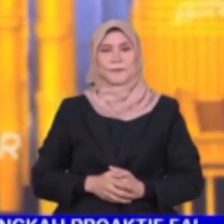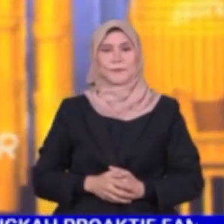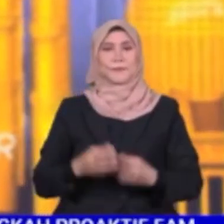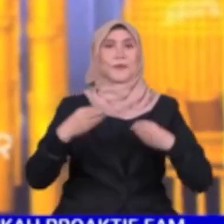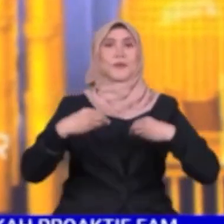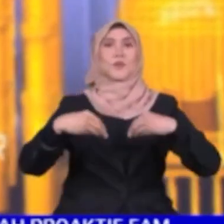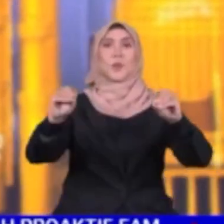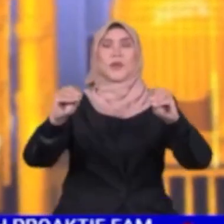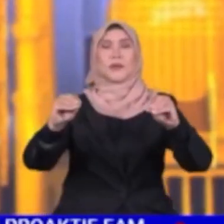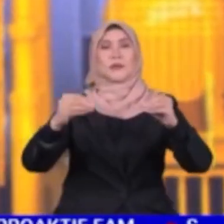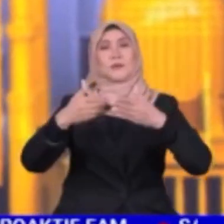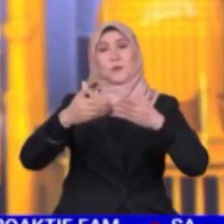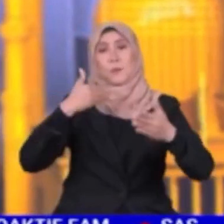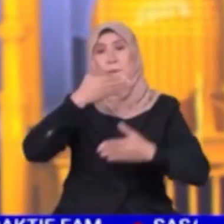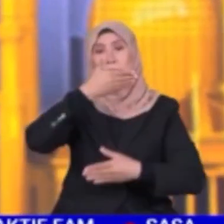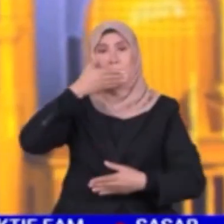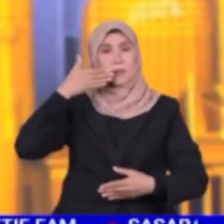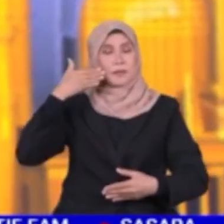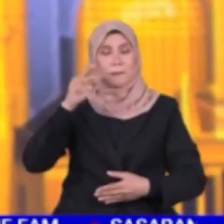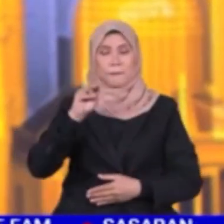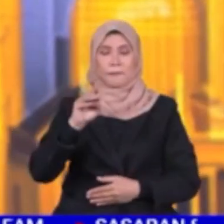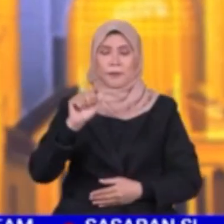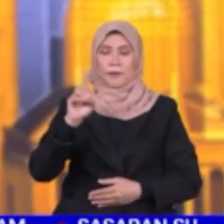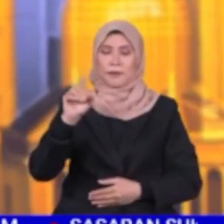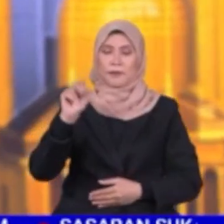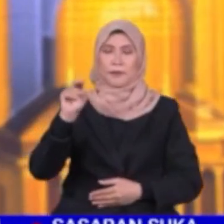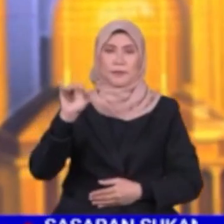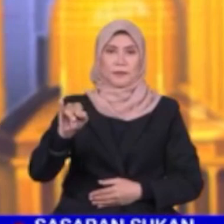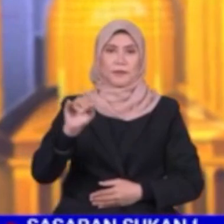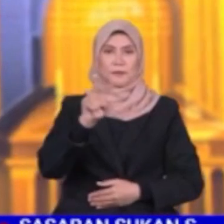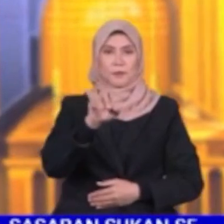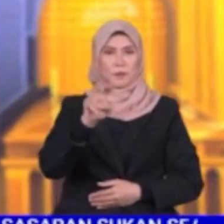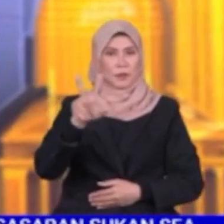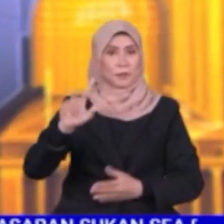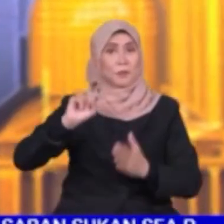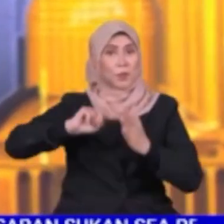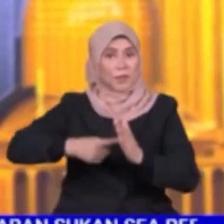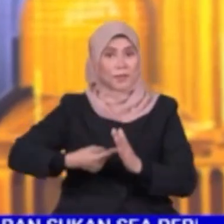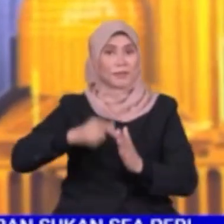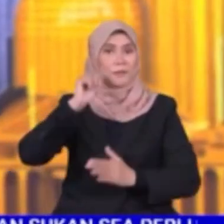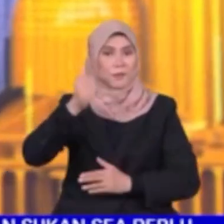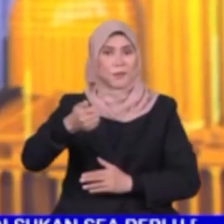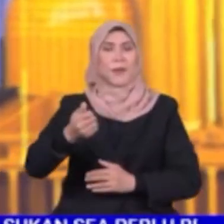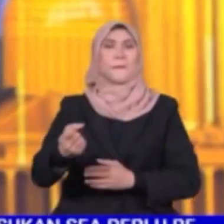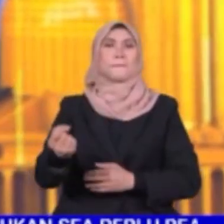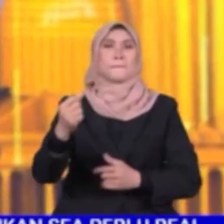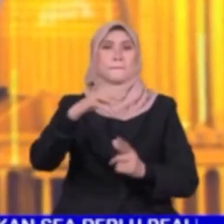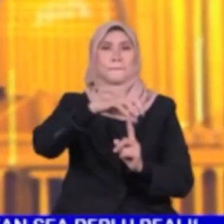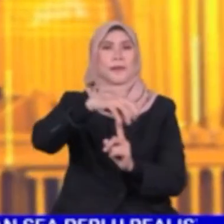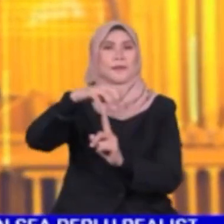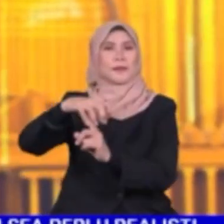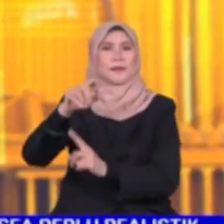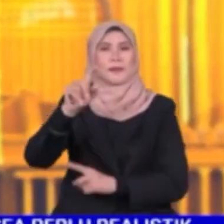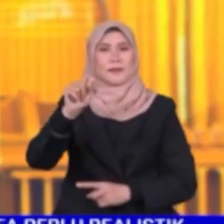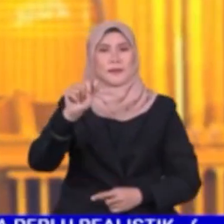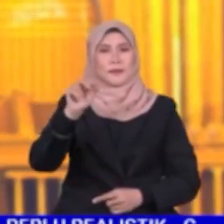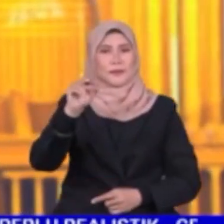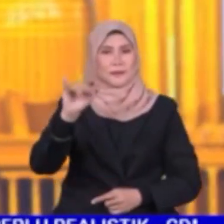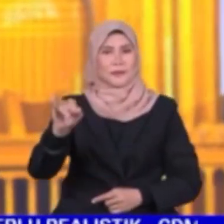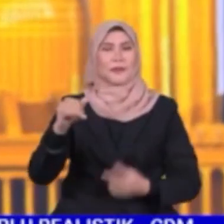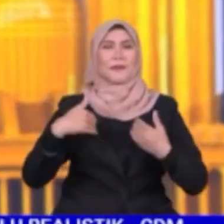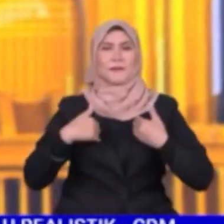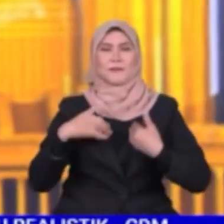Baik, saudara, jualan pra-Ramadan Melaka Madani 2023 bakal berlangsung esok di Pasar Tani Bukit Katil. Ia bakal